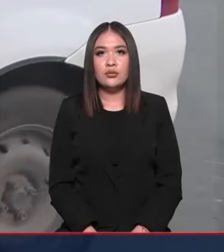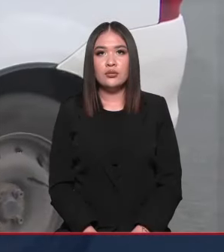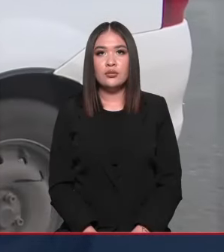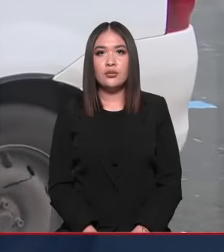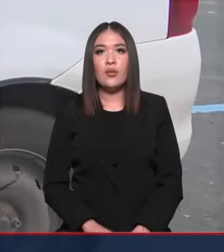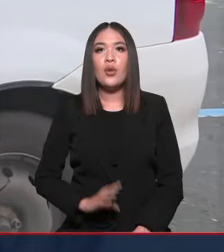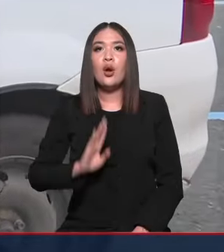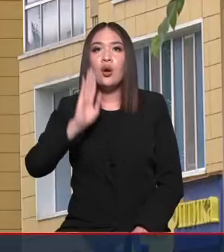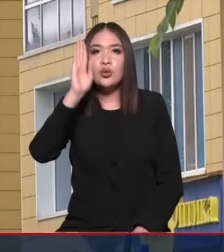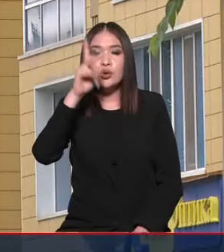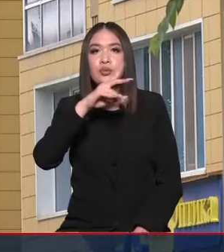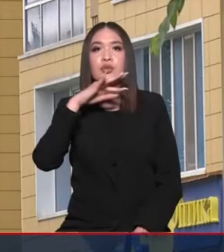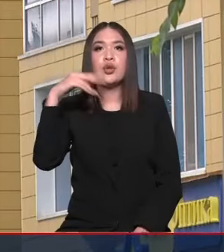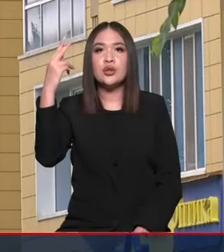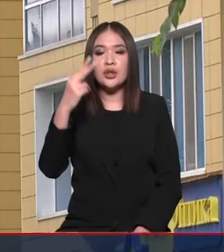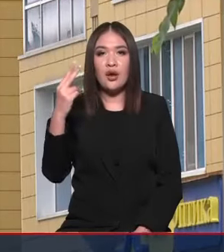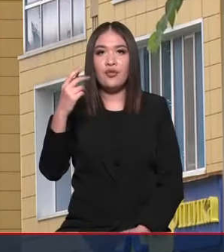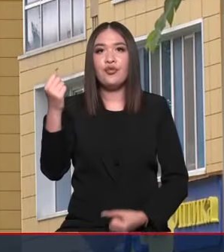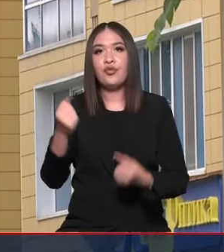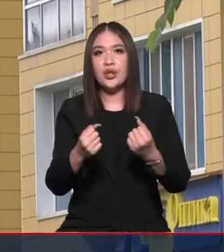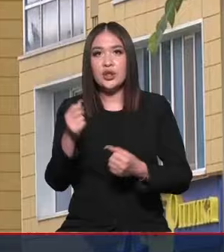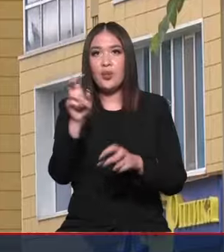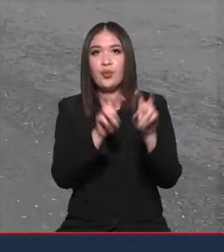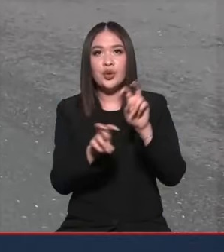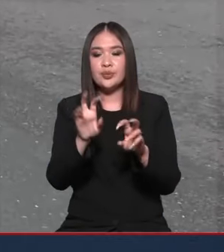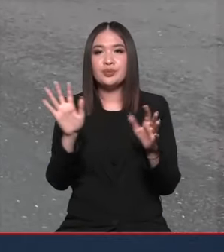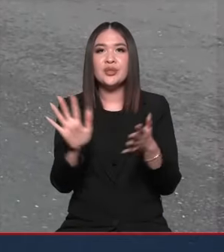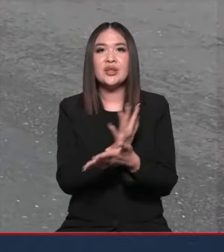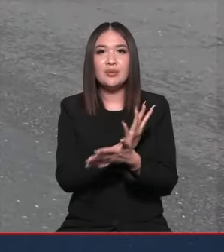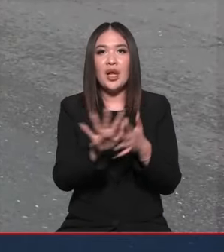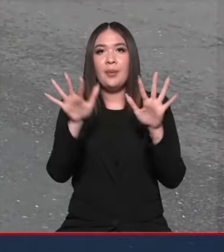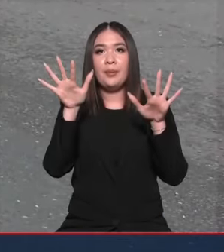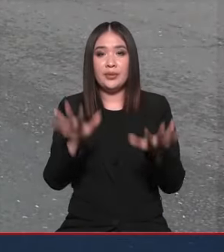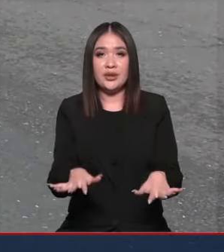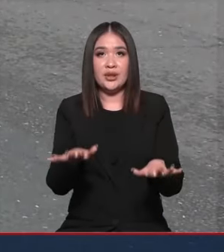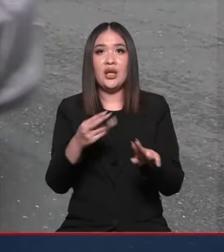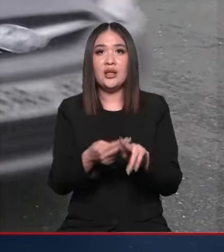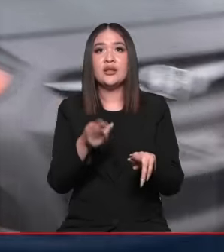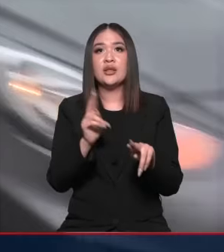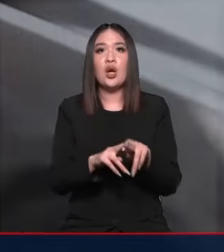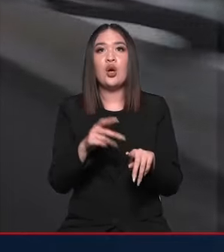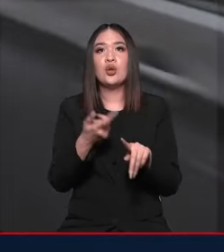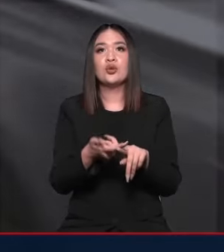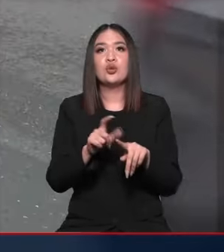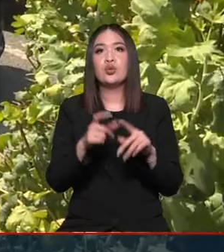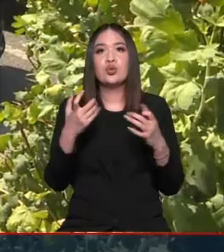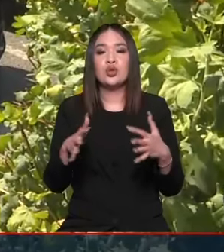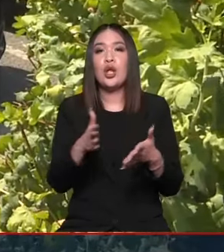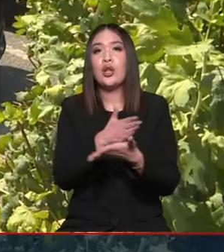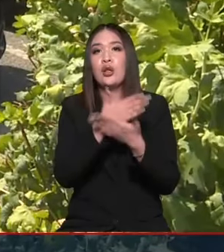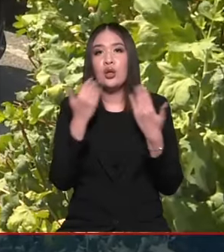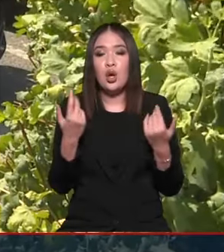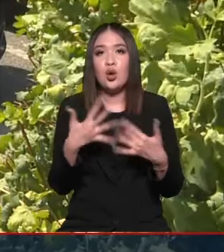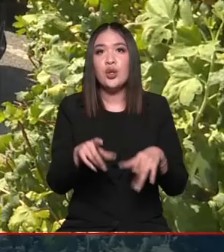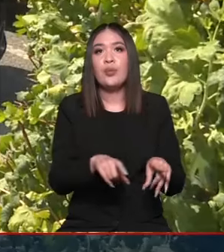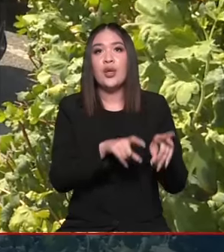Утро многих столичных водителей начинается с поиска бесплатного места для стоянки. Кажется, таких уже практически не осталось. Вот и